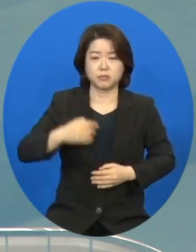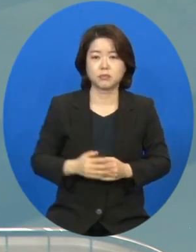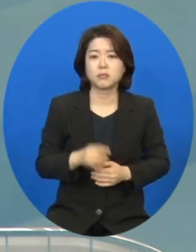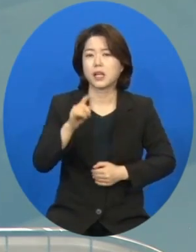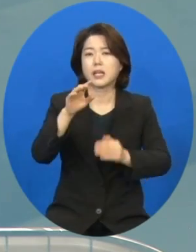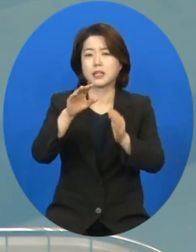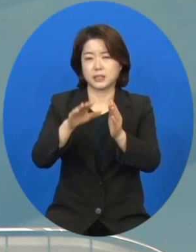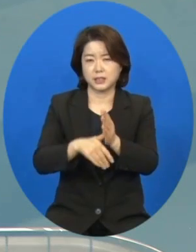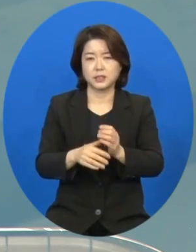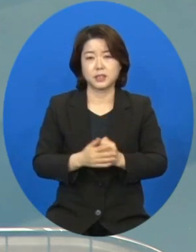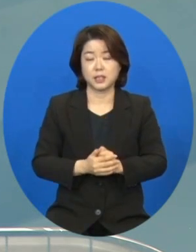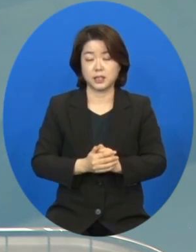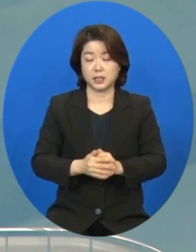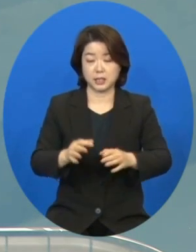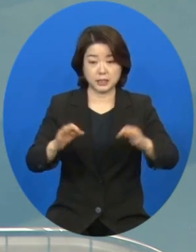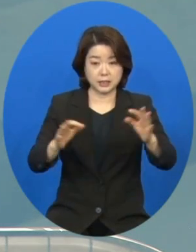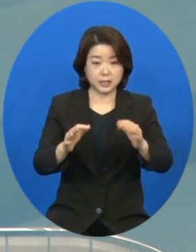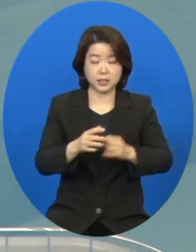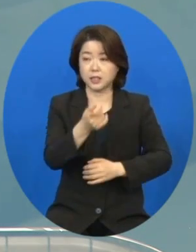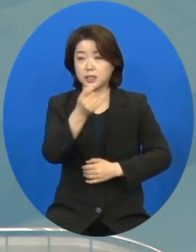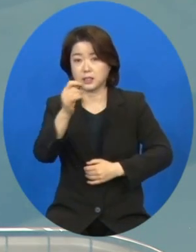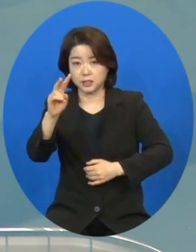그때 잠깐 뉴스를